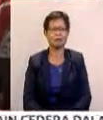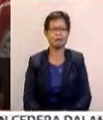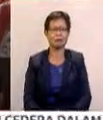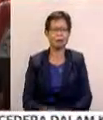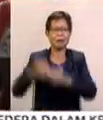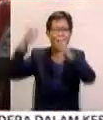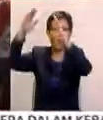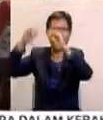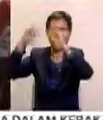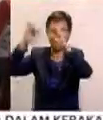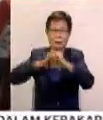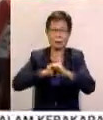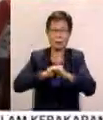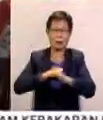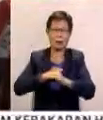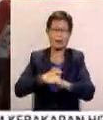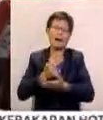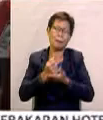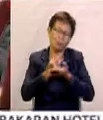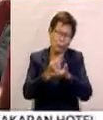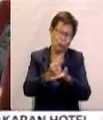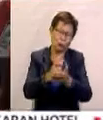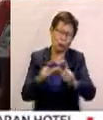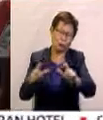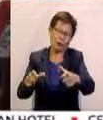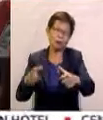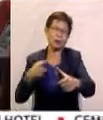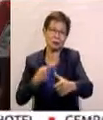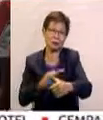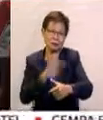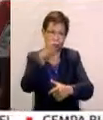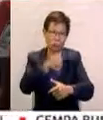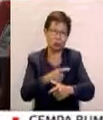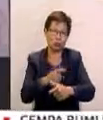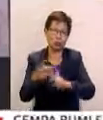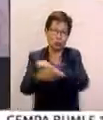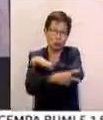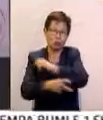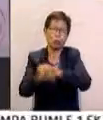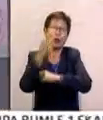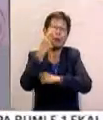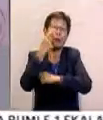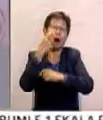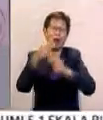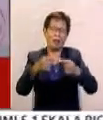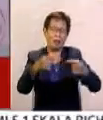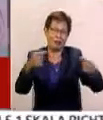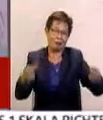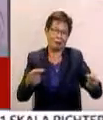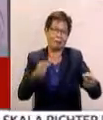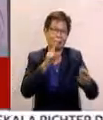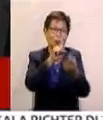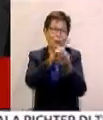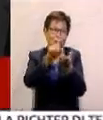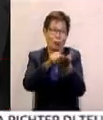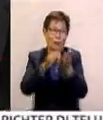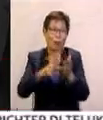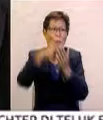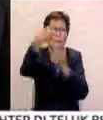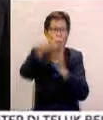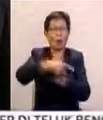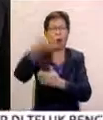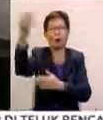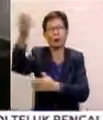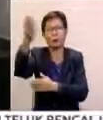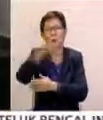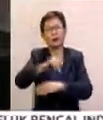Dan harapan saya beliau datang sini dapat membantu pasukan kita untuk mencuri poin tempat lawan. Ismail ditemui media pada program ceramah